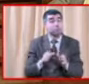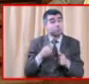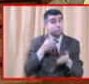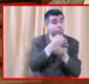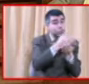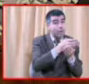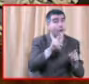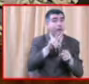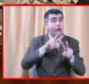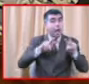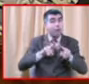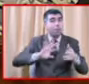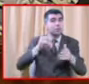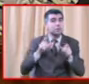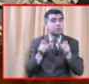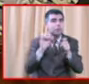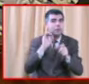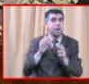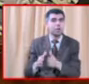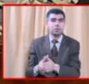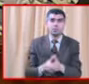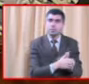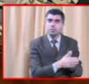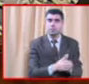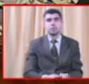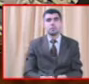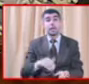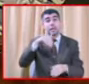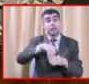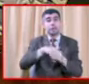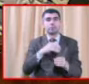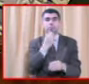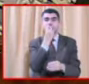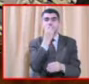وما العمل. كلمة الفريق الشراكي، أحد السادة النواب، تفضل سيد النائب.